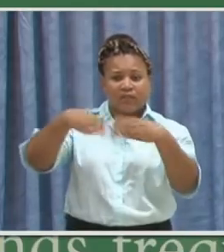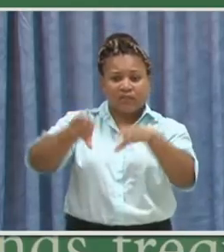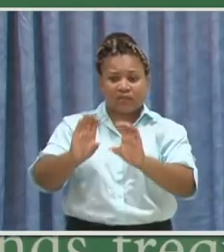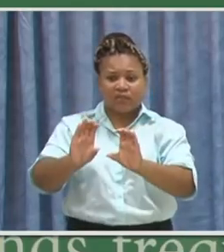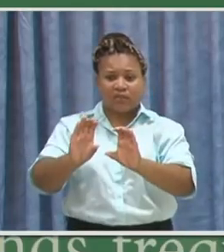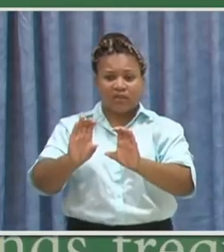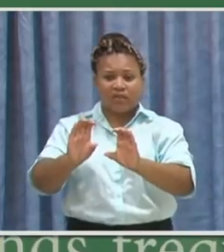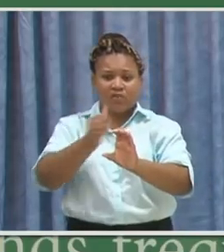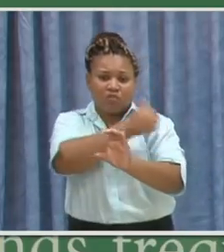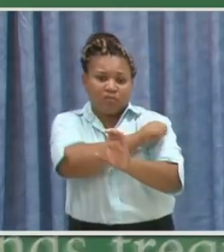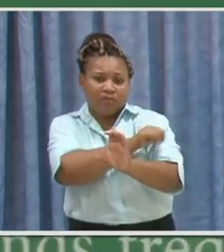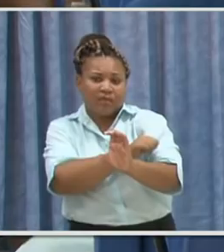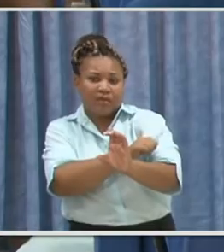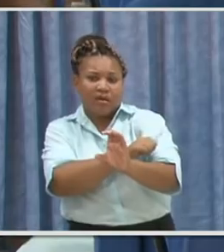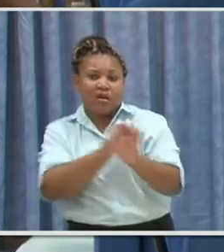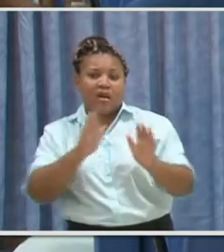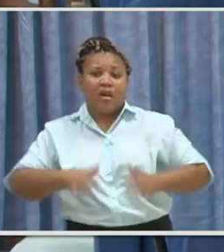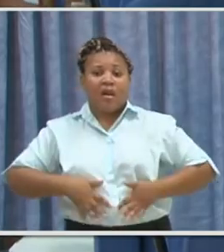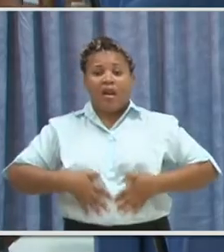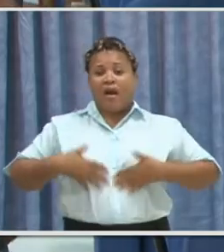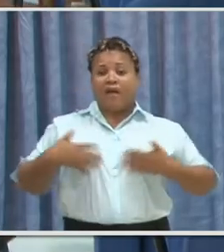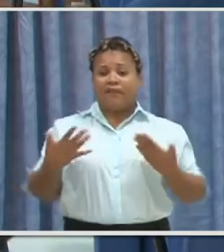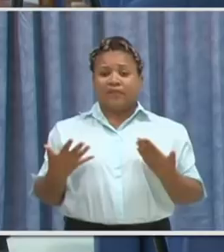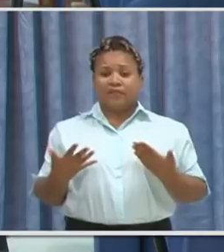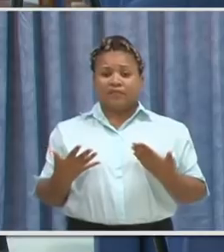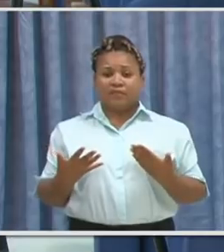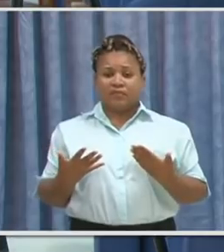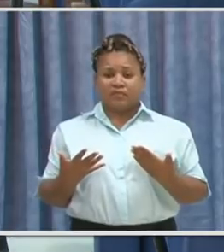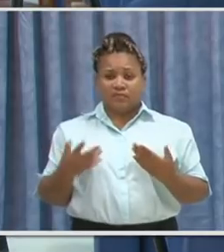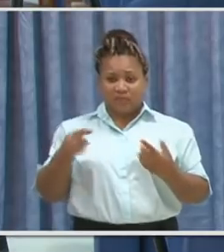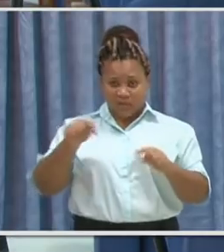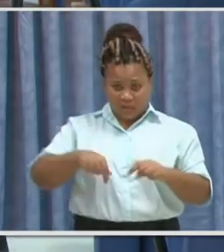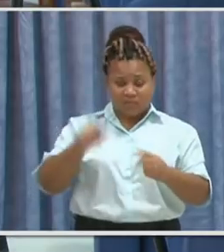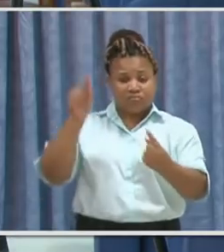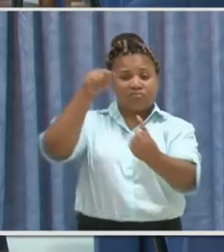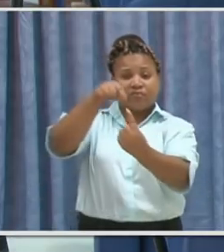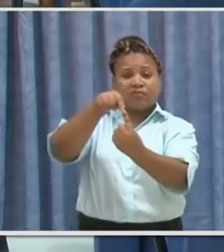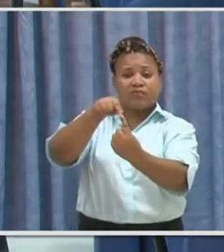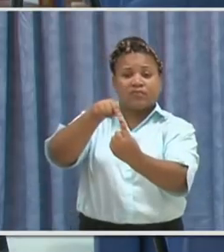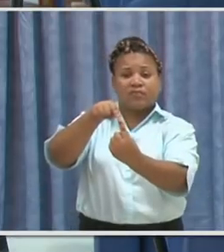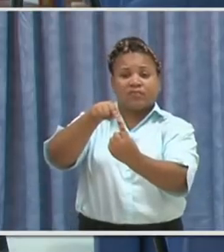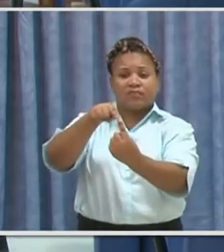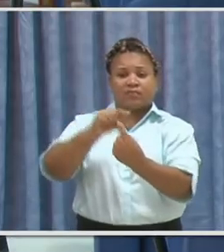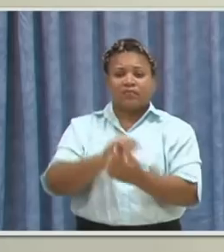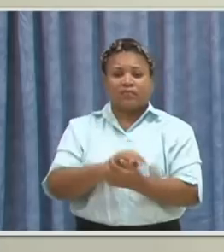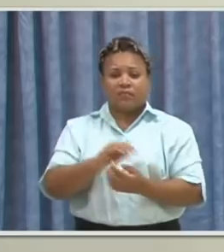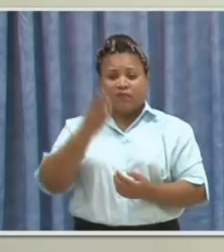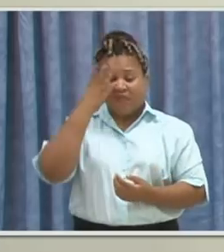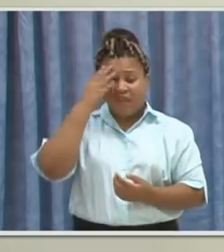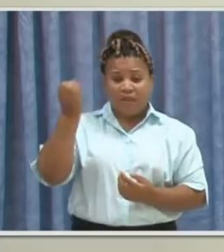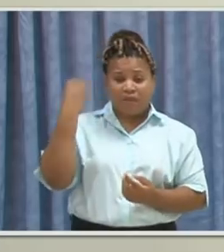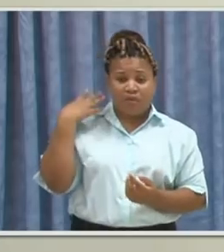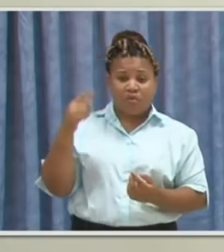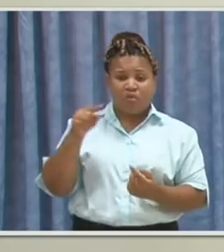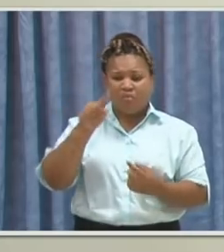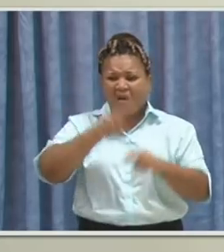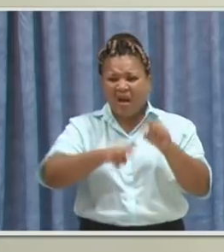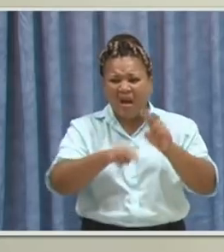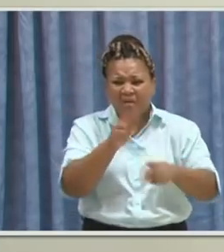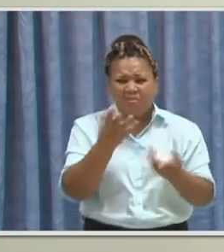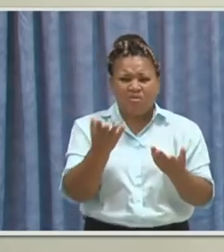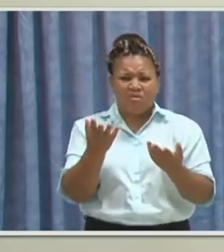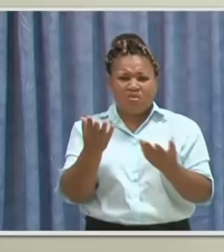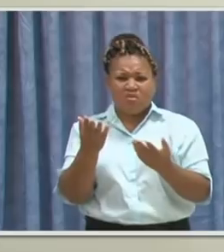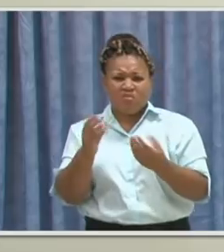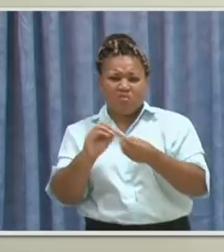Nos priorités, c'est pour care pour abandonner du monde, ou dans le traitement pour abandonner du monde qui vient dans nos services. Et c'est clair, à